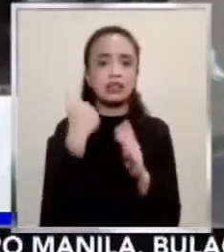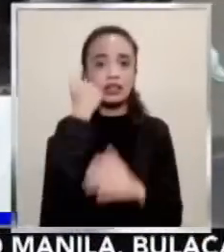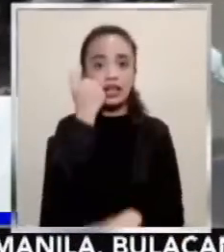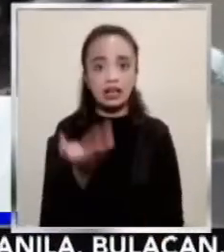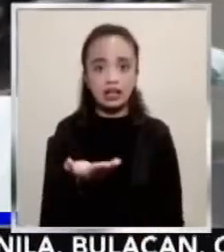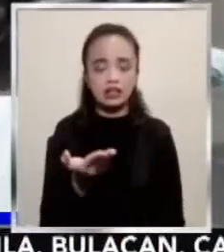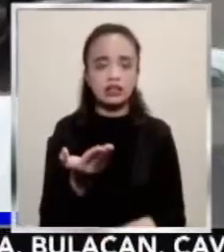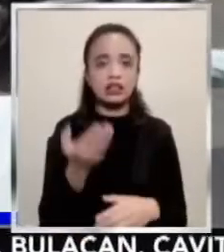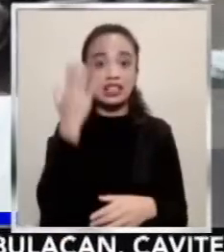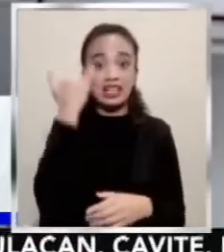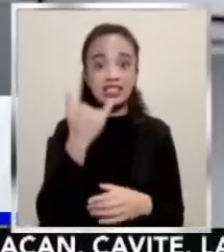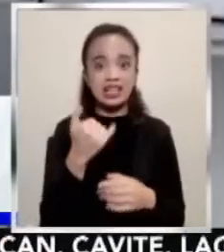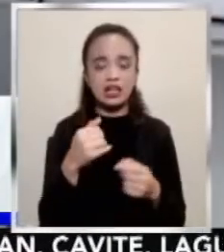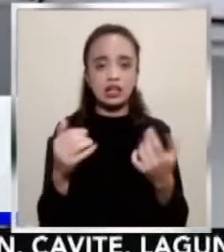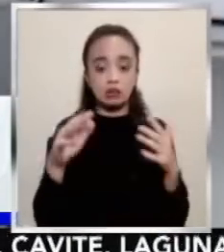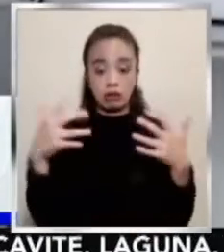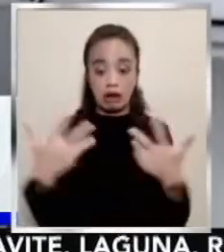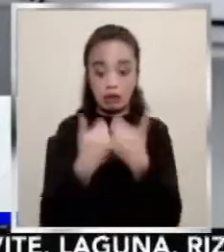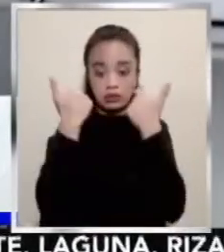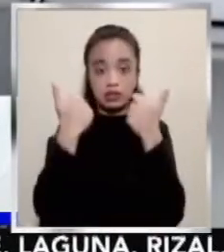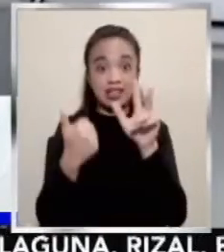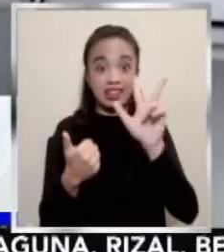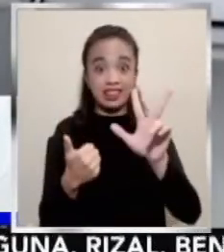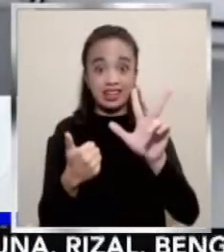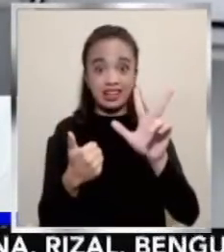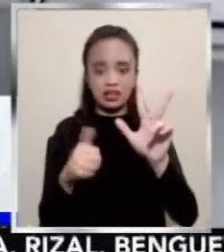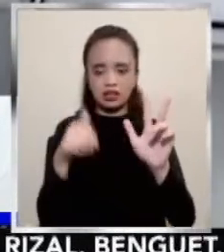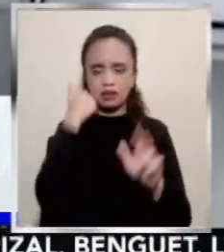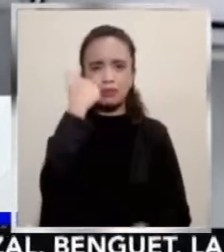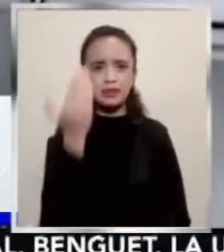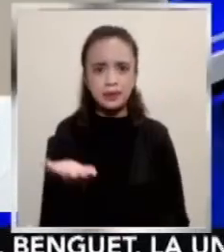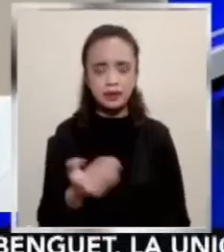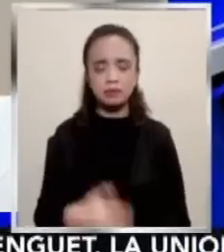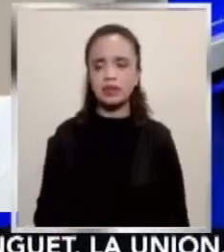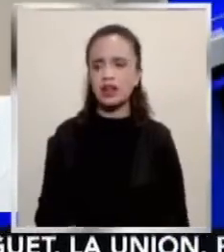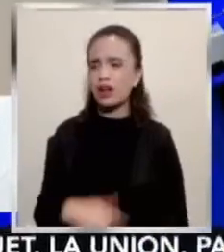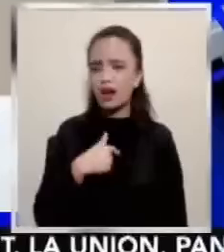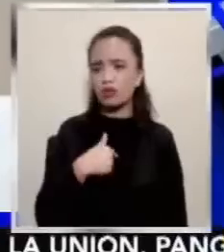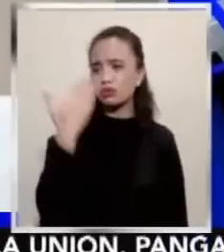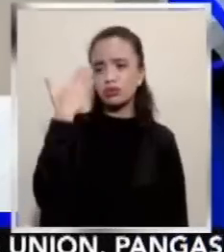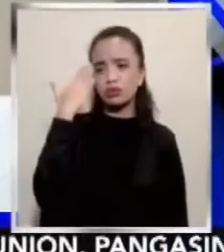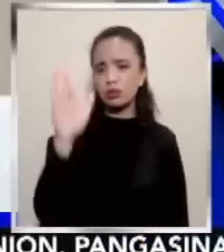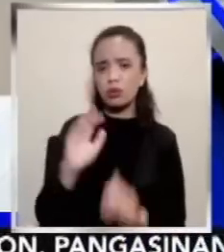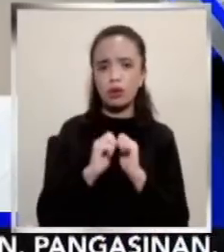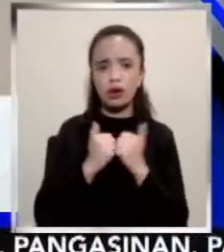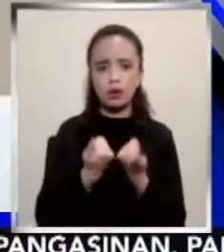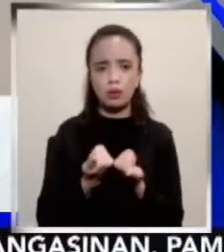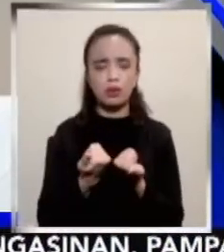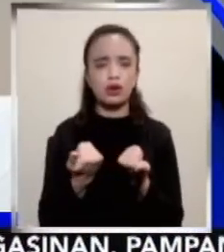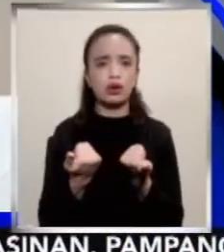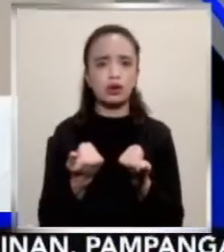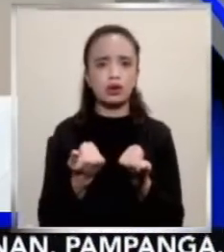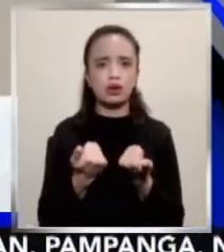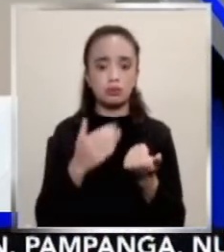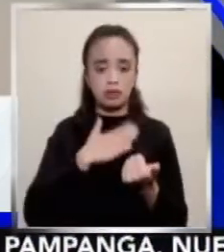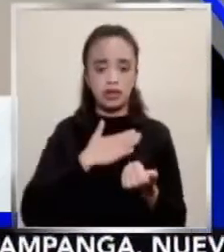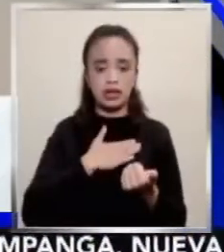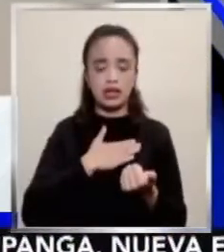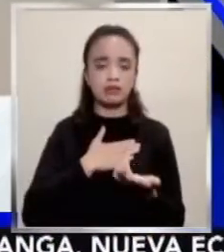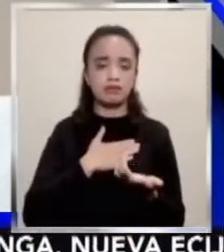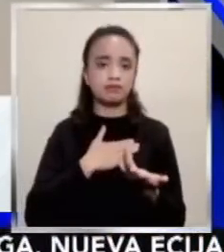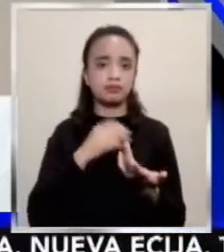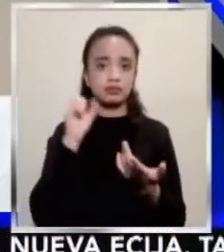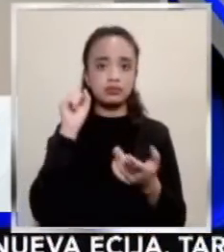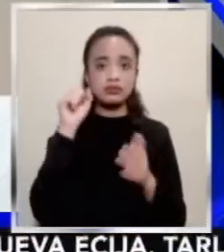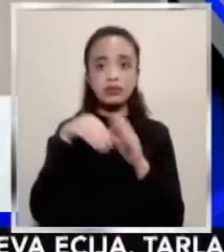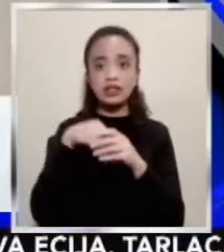nasawi sa insidente ang tatlo nilang kaanak. Hindi ko rin po alam pa na nagpareglo yung manugang ko. Hindi po